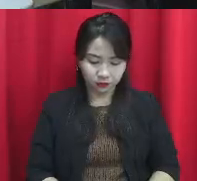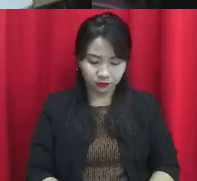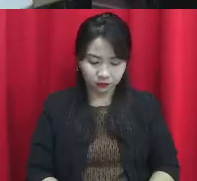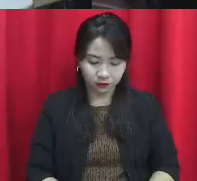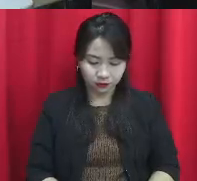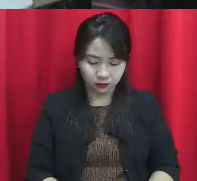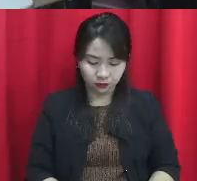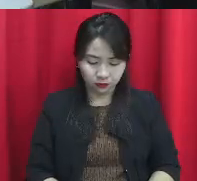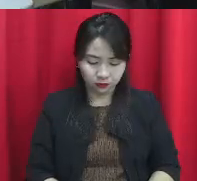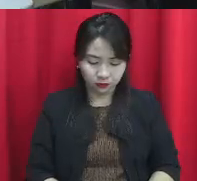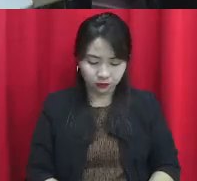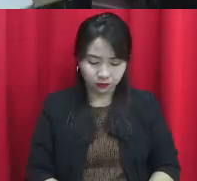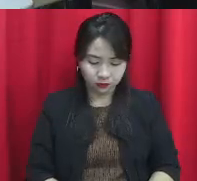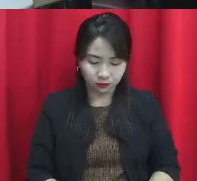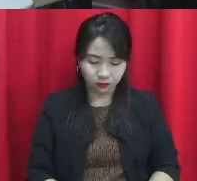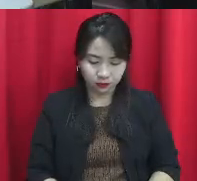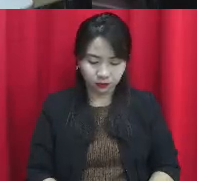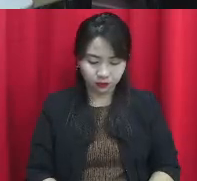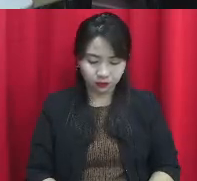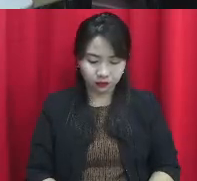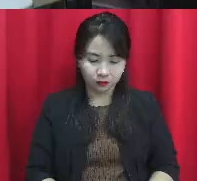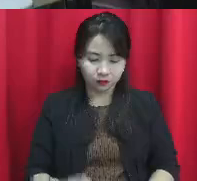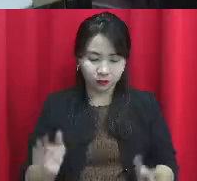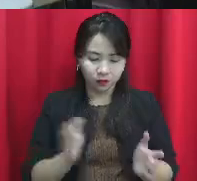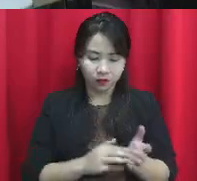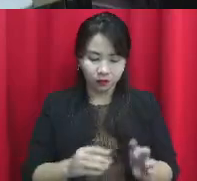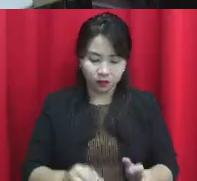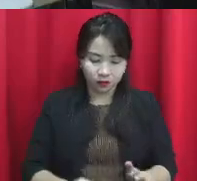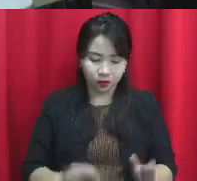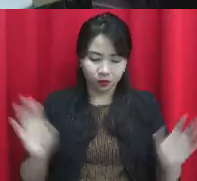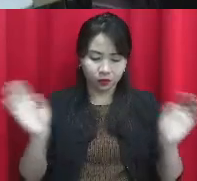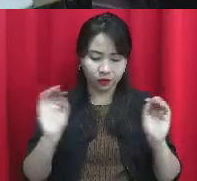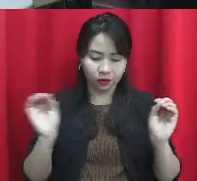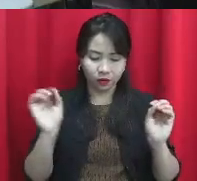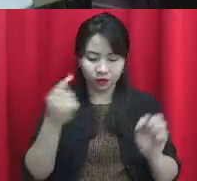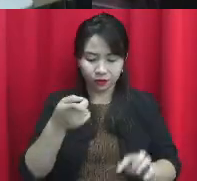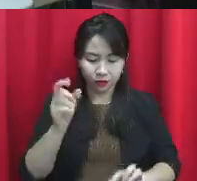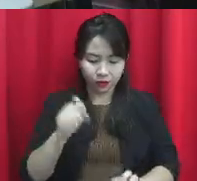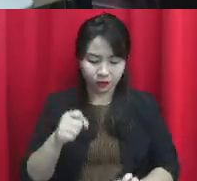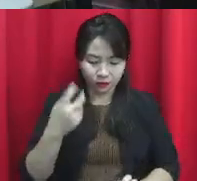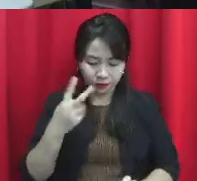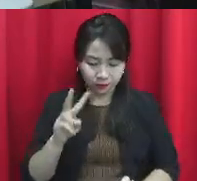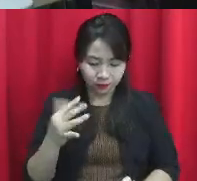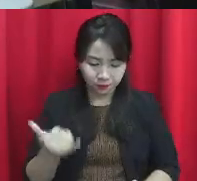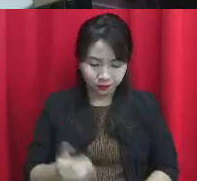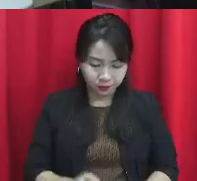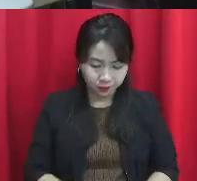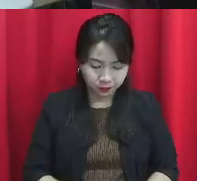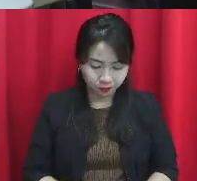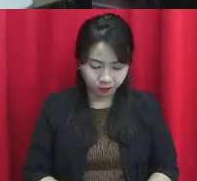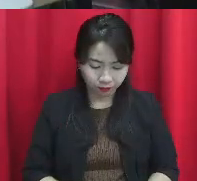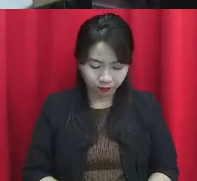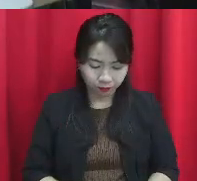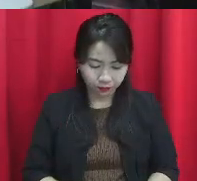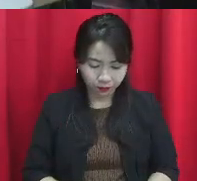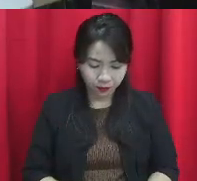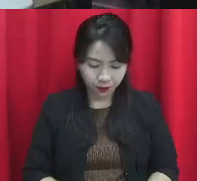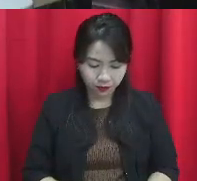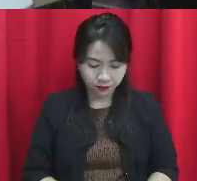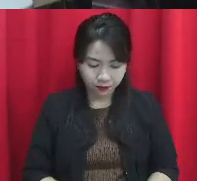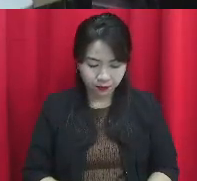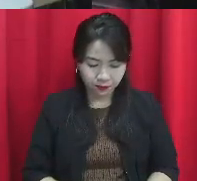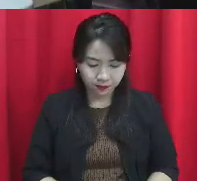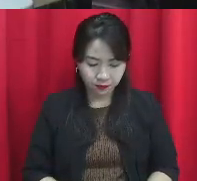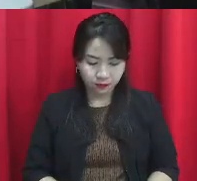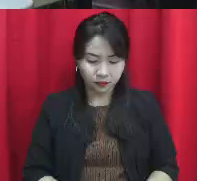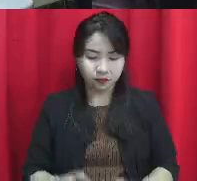specs ng cellphones ng gadgets sa during those Sessions wala kang makikitang ganon ang makikita mo lang isa sa kanila